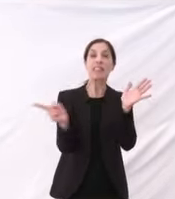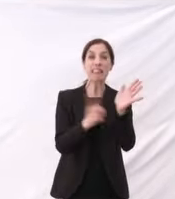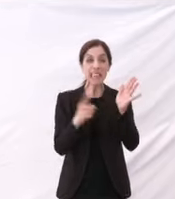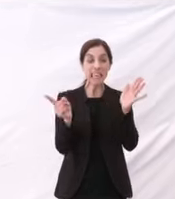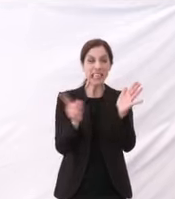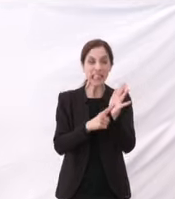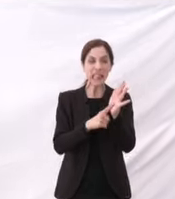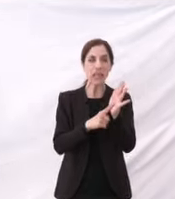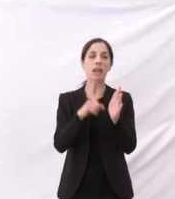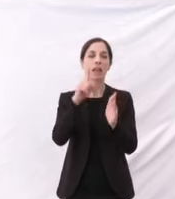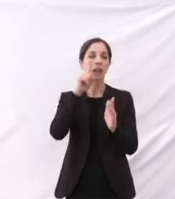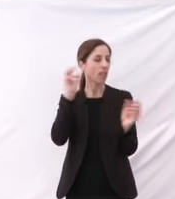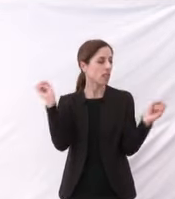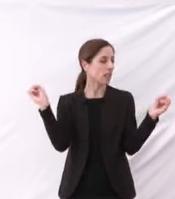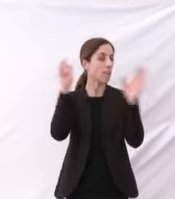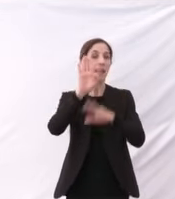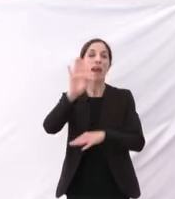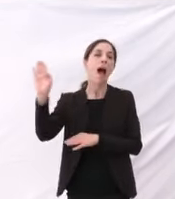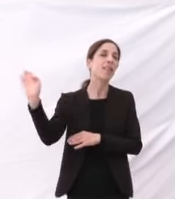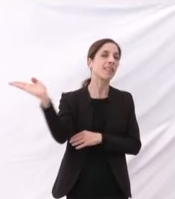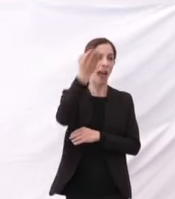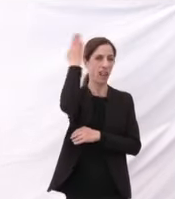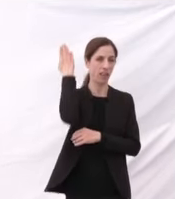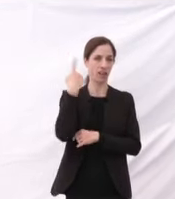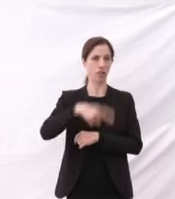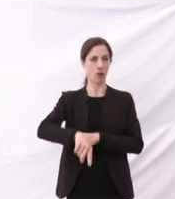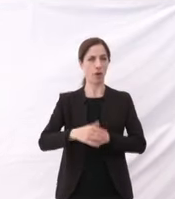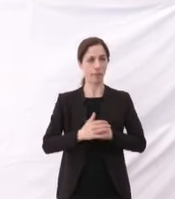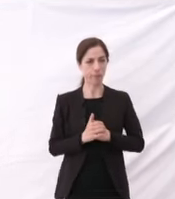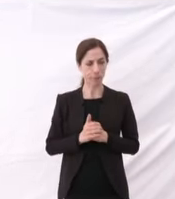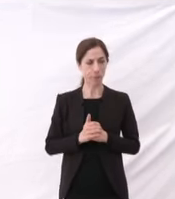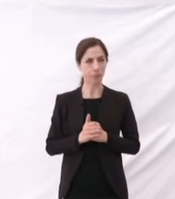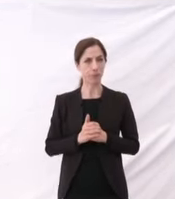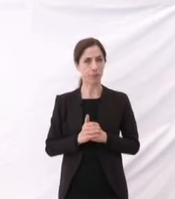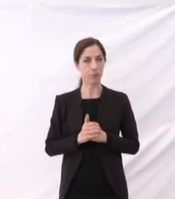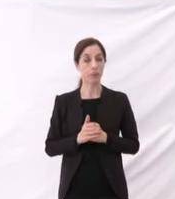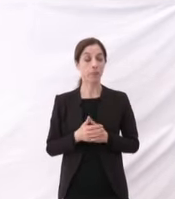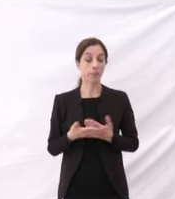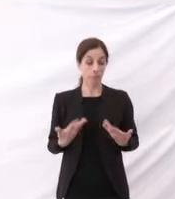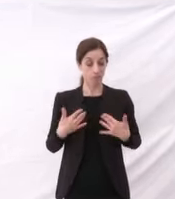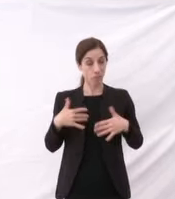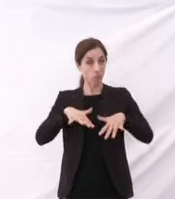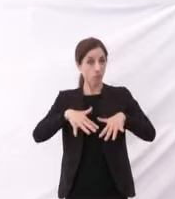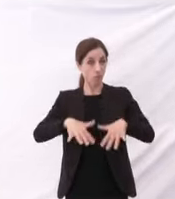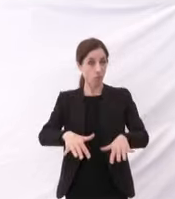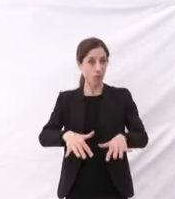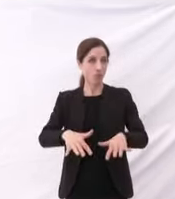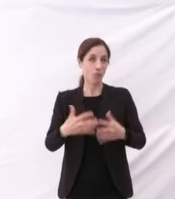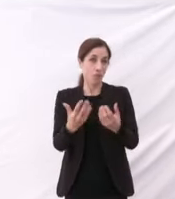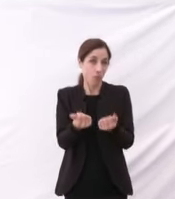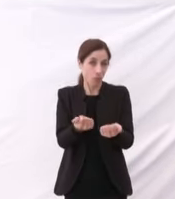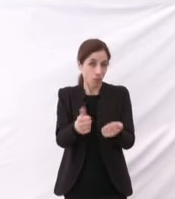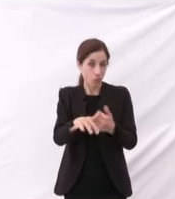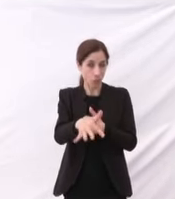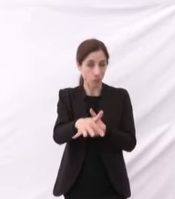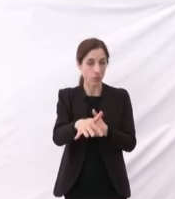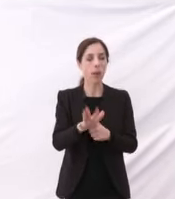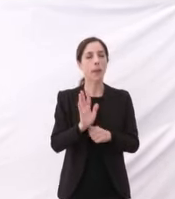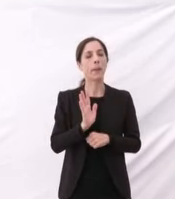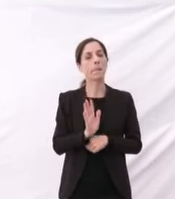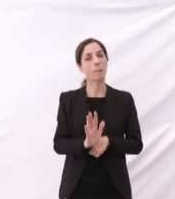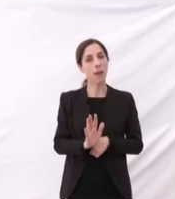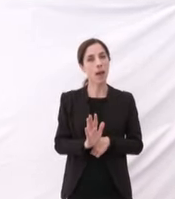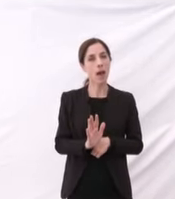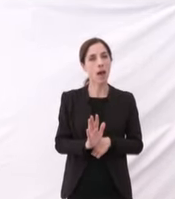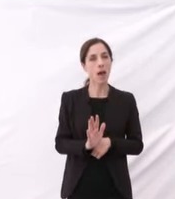diritti. E di diritti. E allora noi stiamo per lasciarci, ma noi non